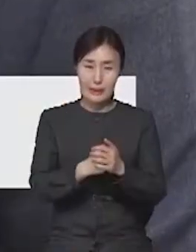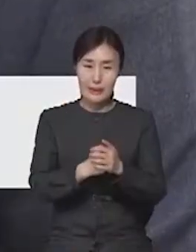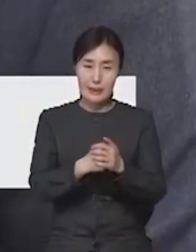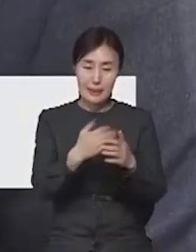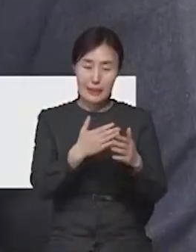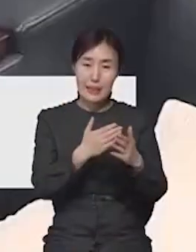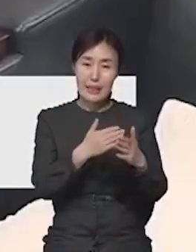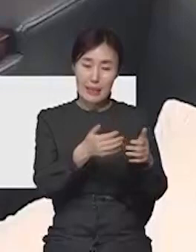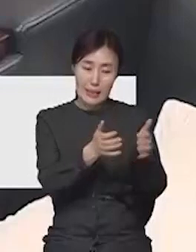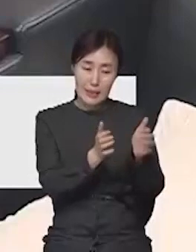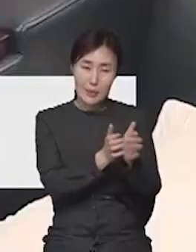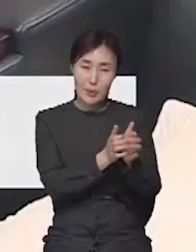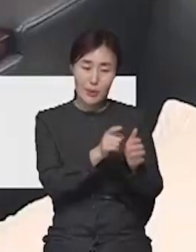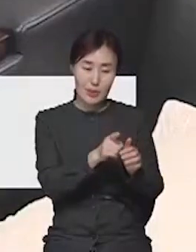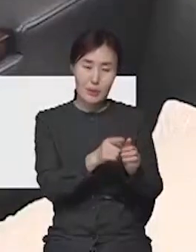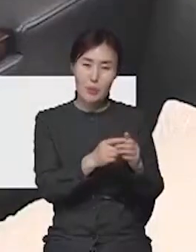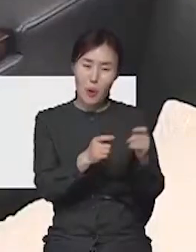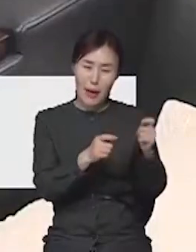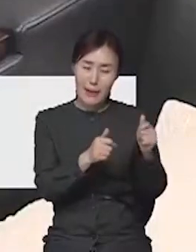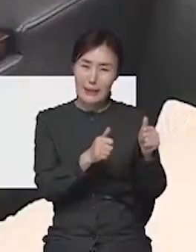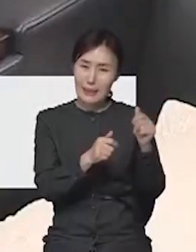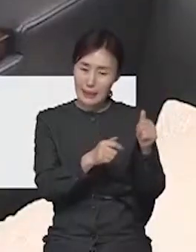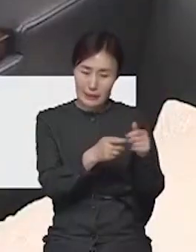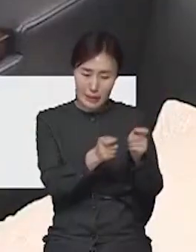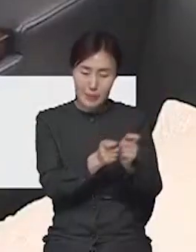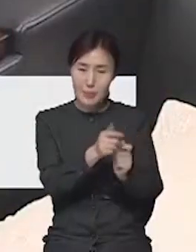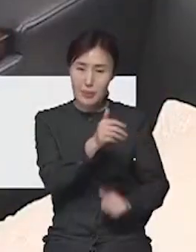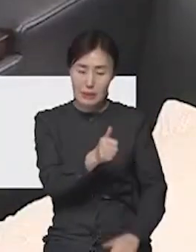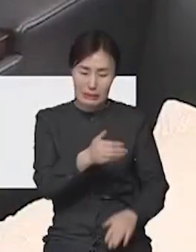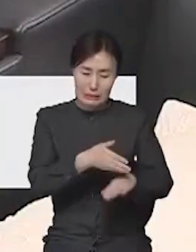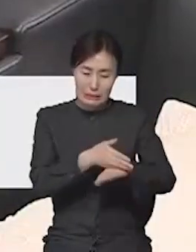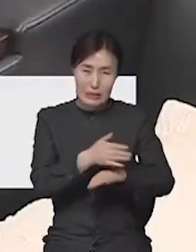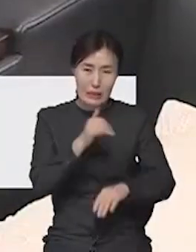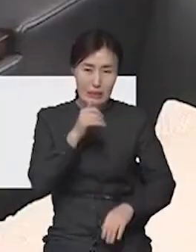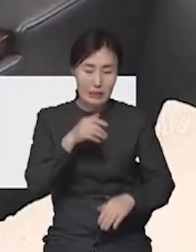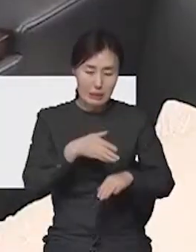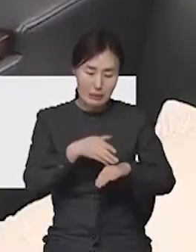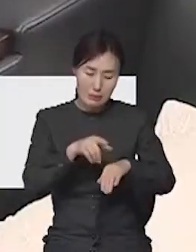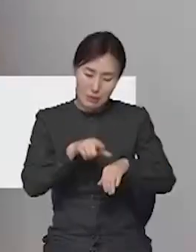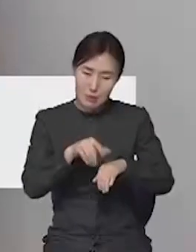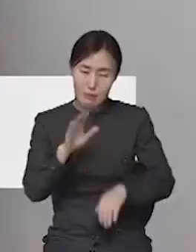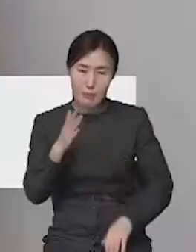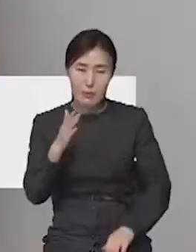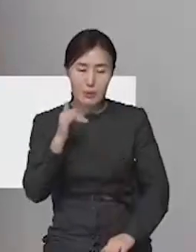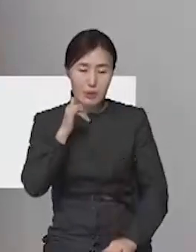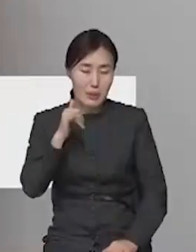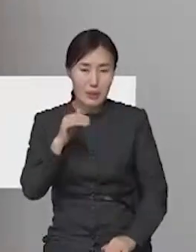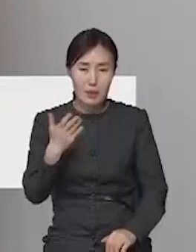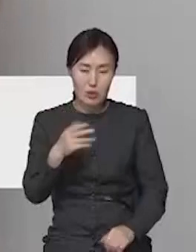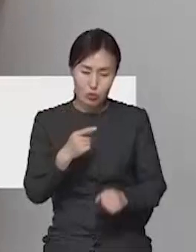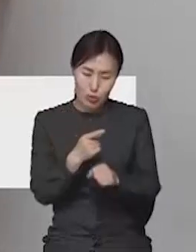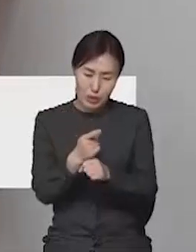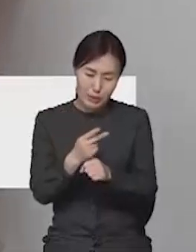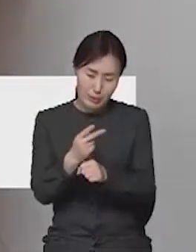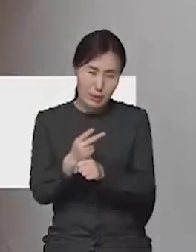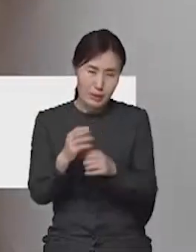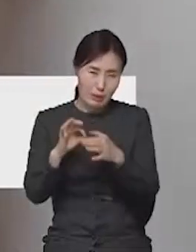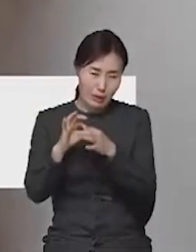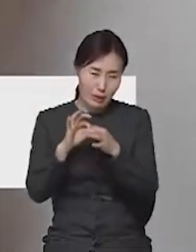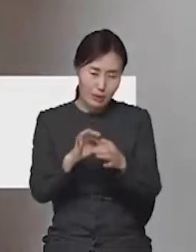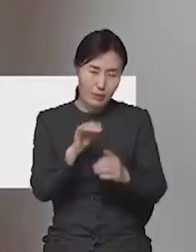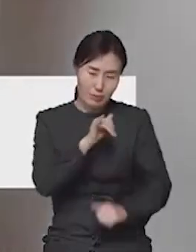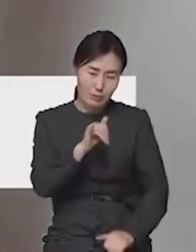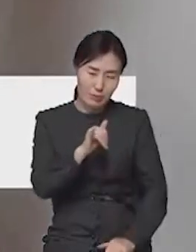상임위원회 소간 부서의 a팀장으로 늦은 시간이라 전화를 받지 않았는데 이후 2시간여동안 전화